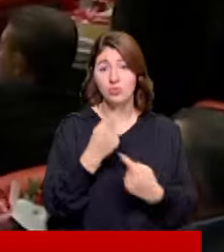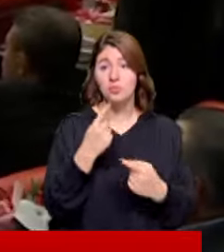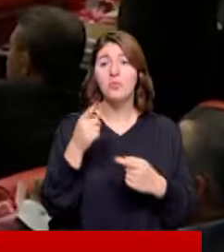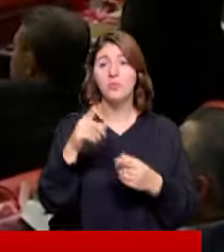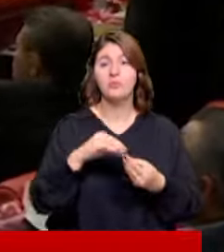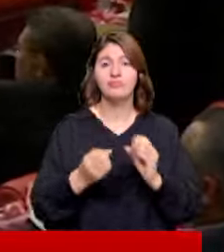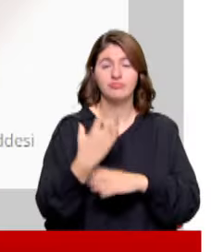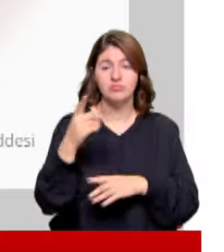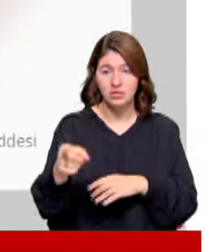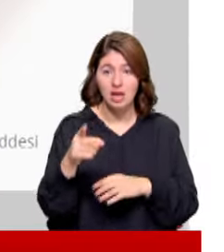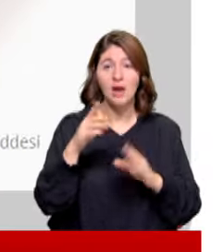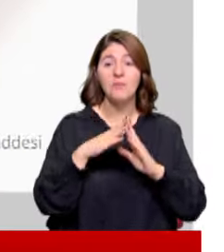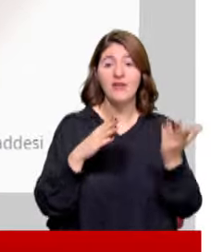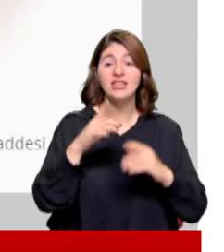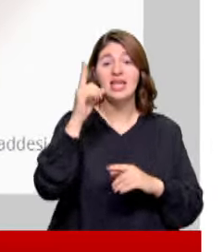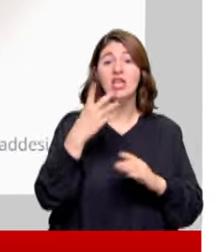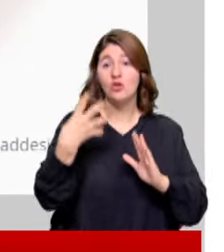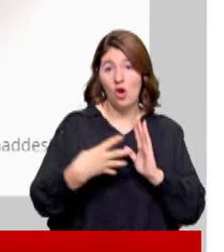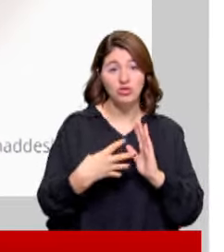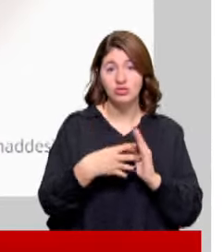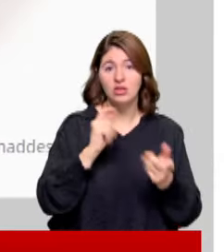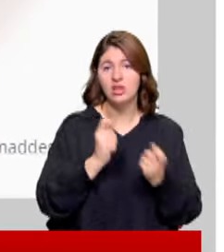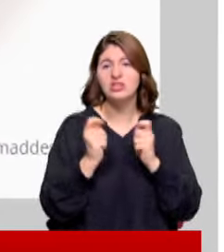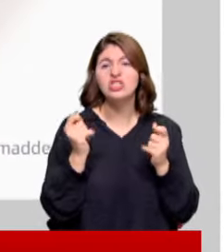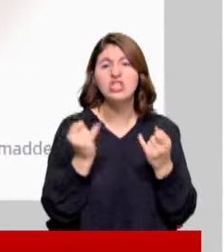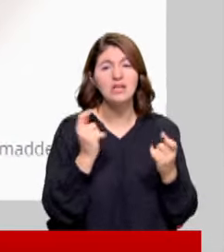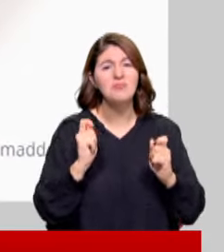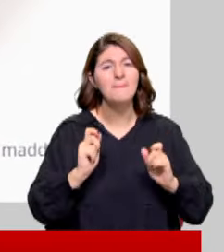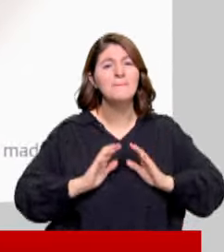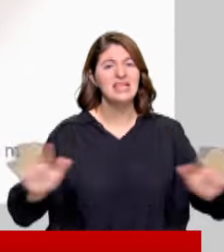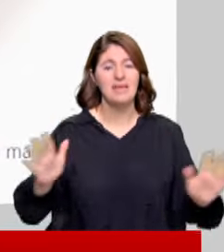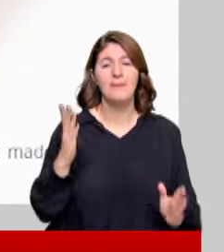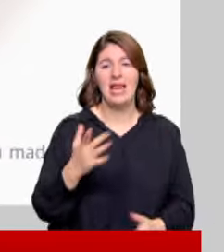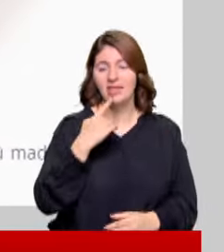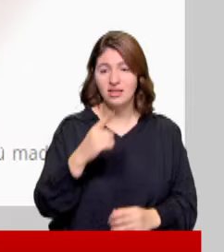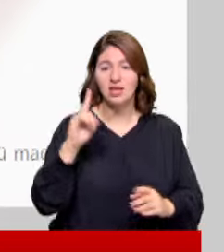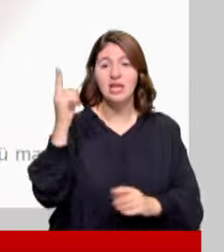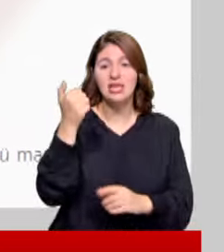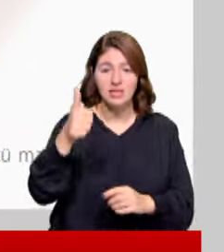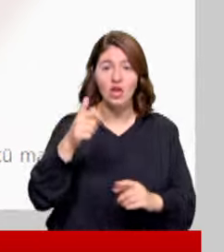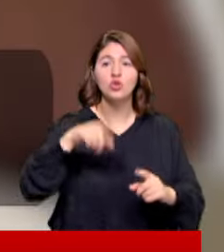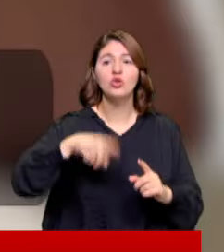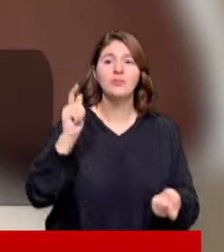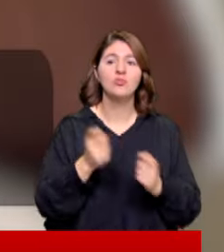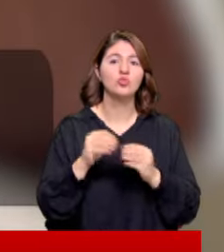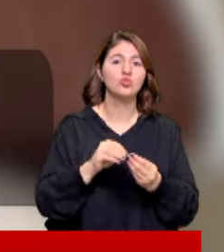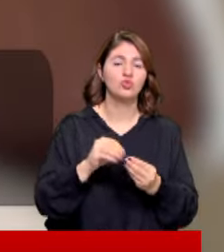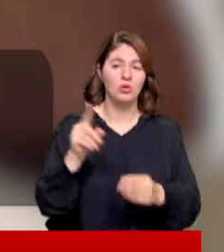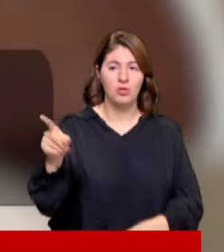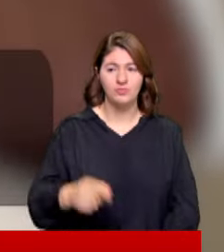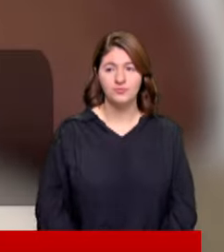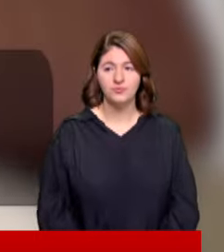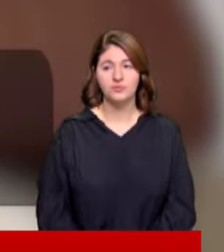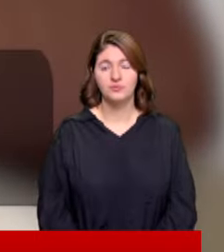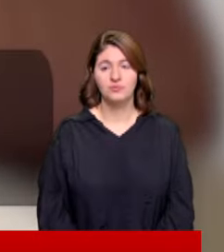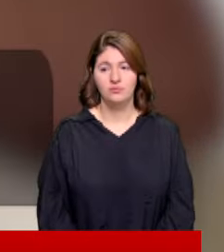fitilini ateşledi. Muhalefet ilk dört maddenin değişikliğini tartışmayız derken iktidarı gündemi değiştirmekle suçladı. AK Parti,